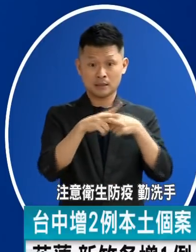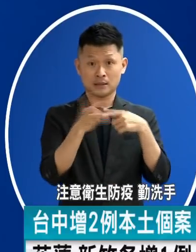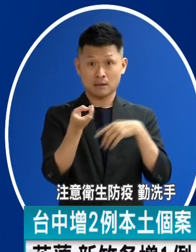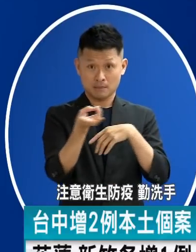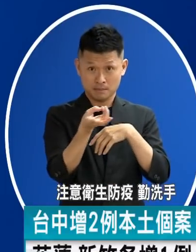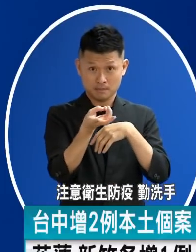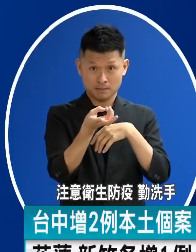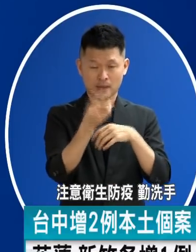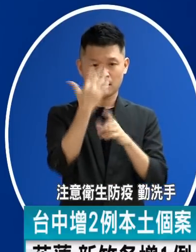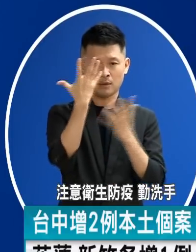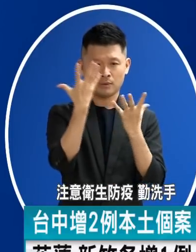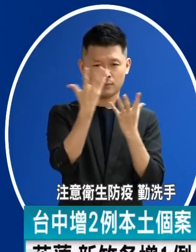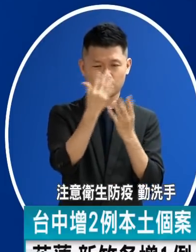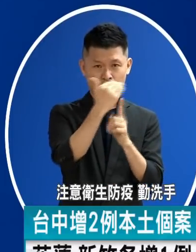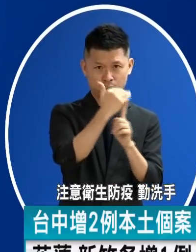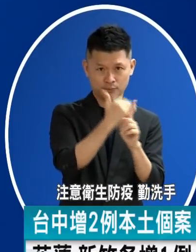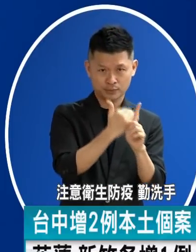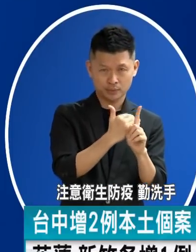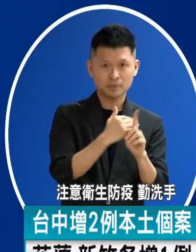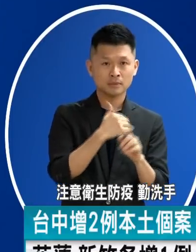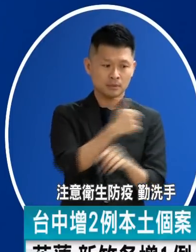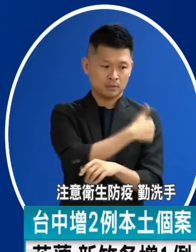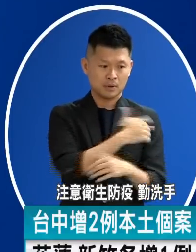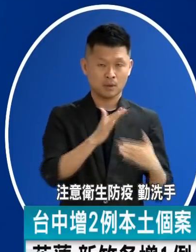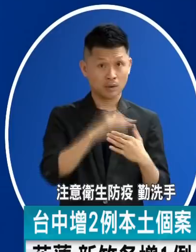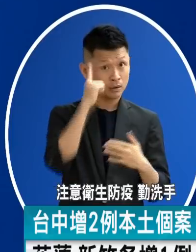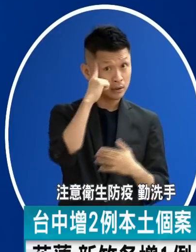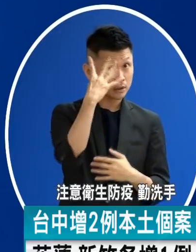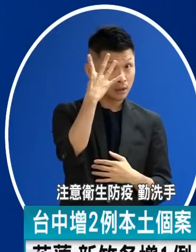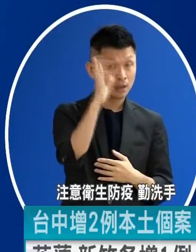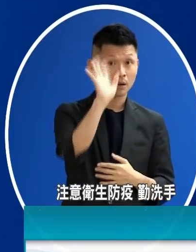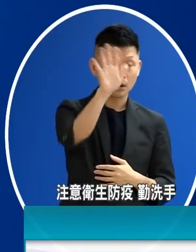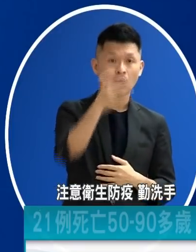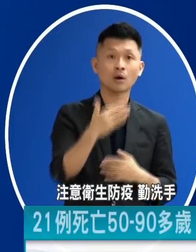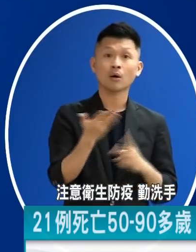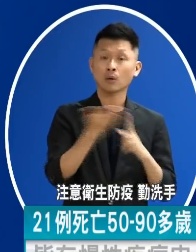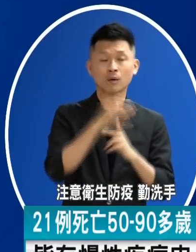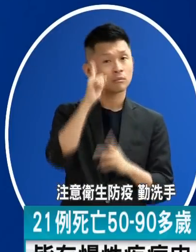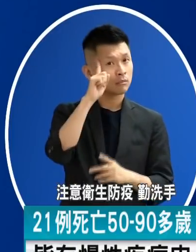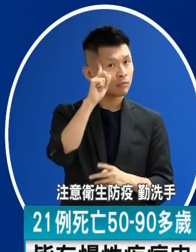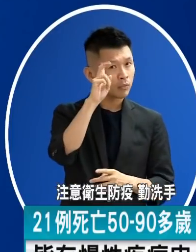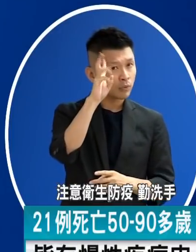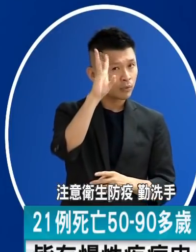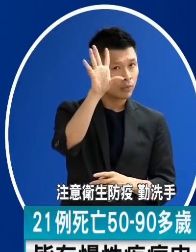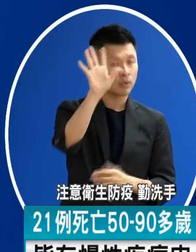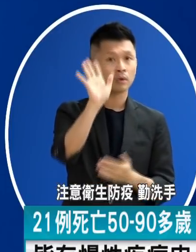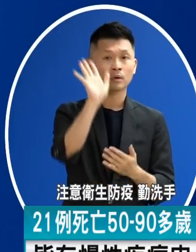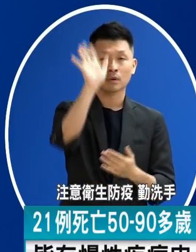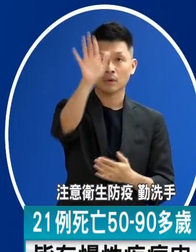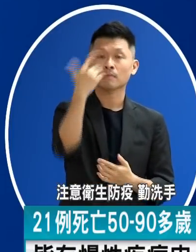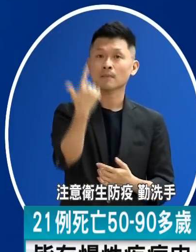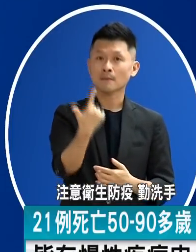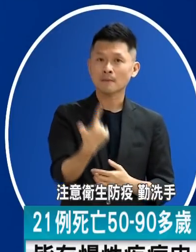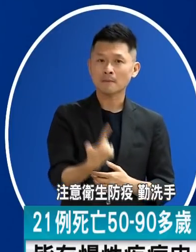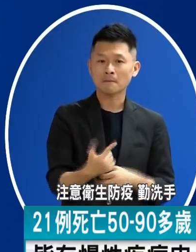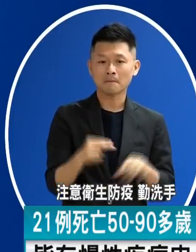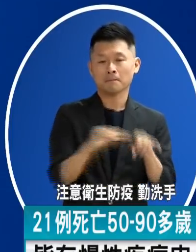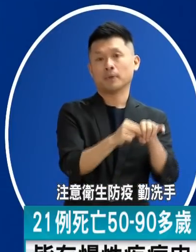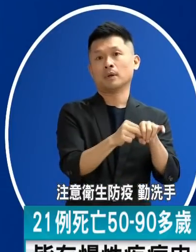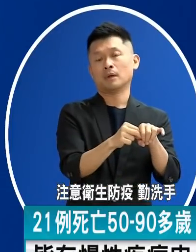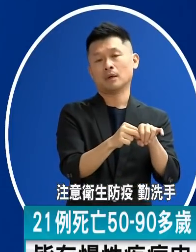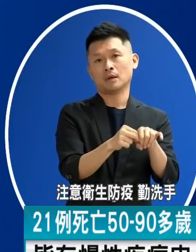可能需要大概四天以后，或是更久的一段时间哈，才会产生。